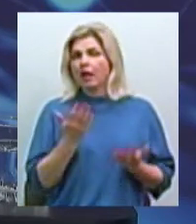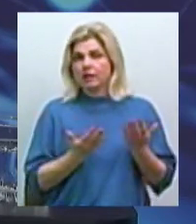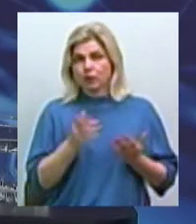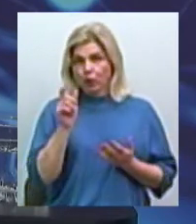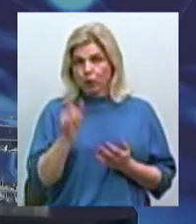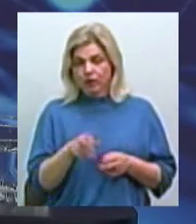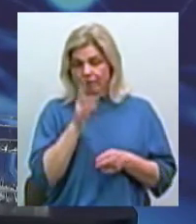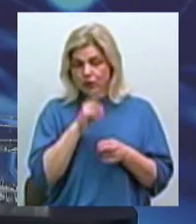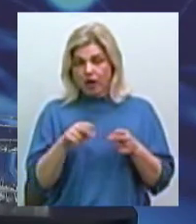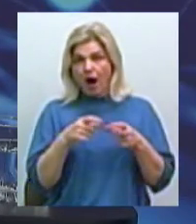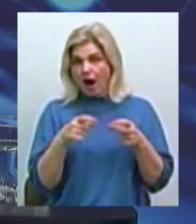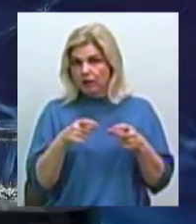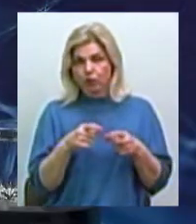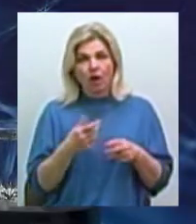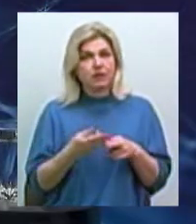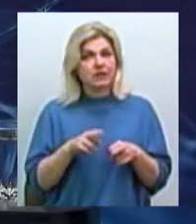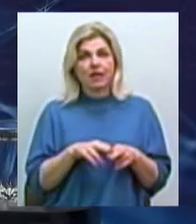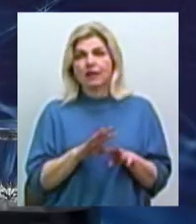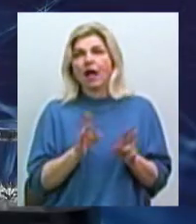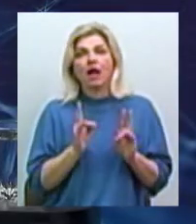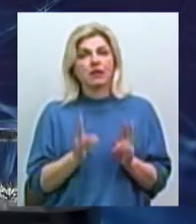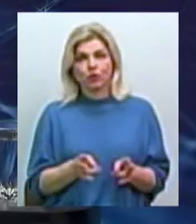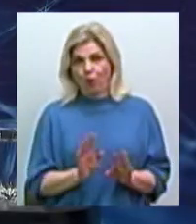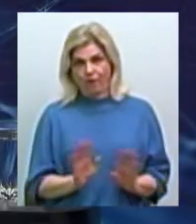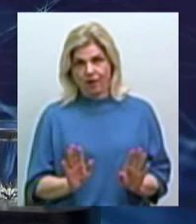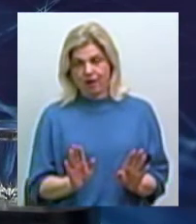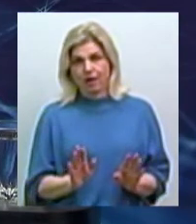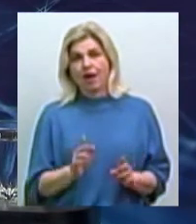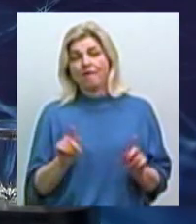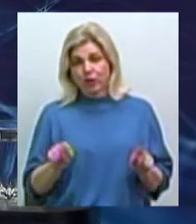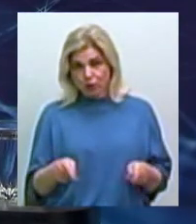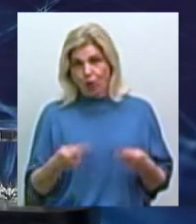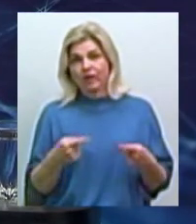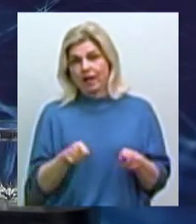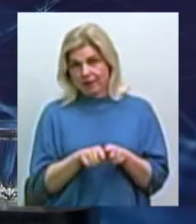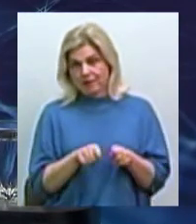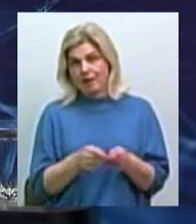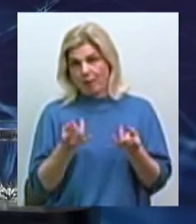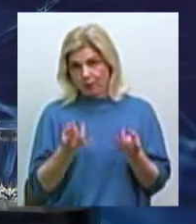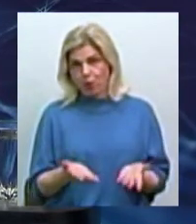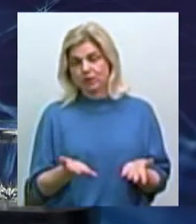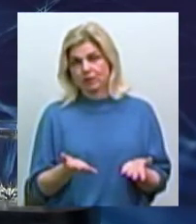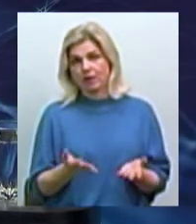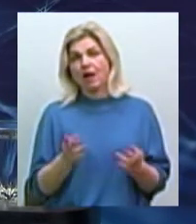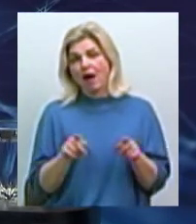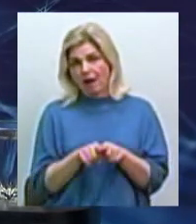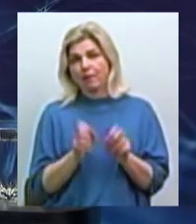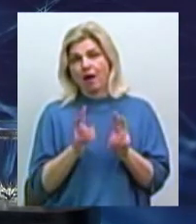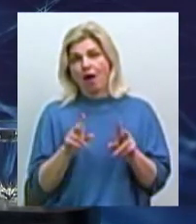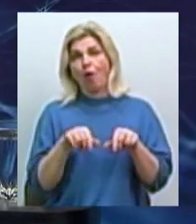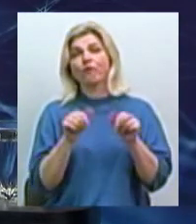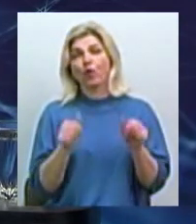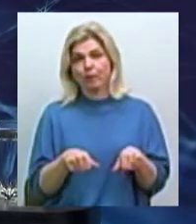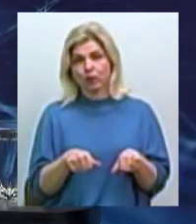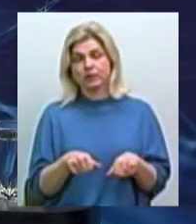не катастрофа? Це не катастрофа. Вона відновлюється так же само просто, як і оформлюється.